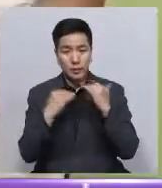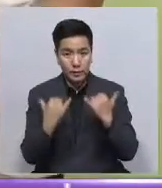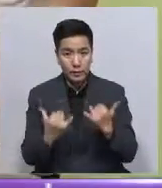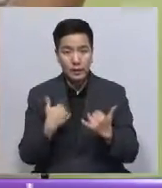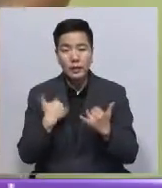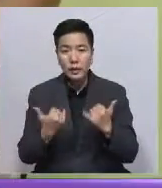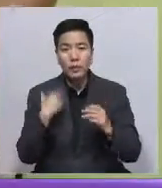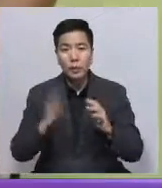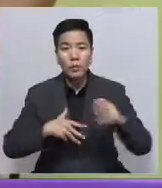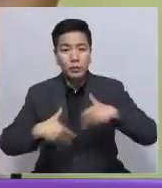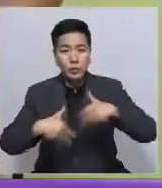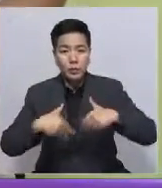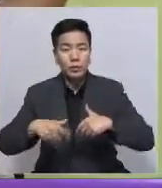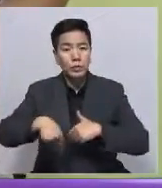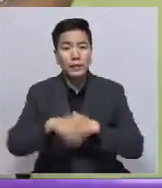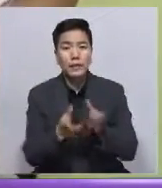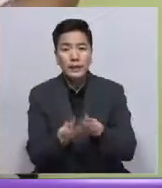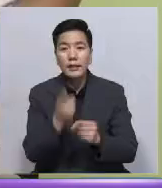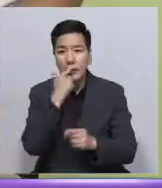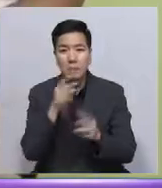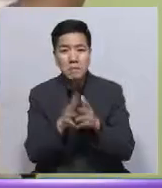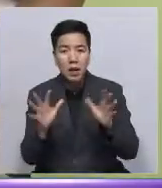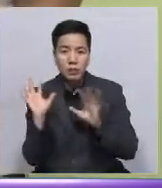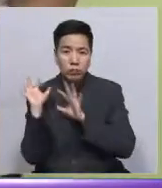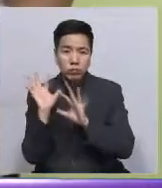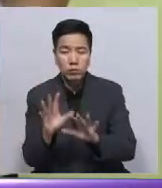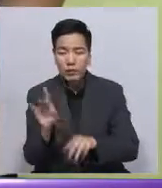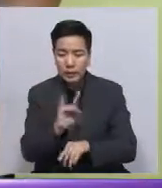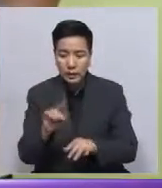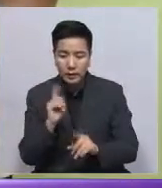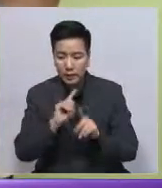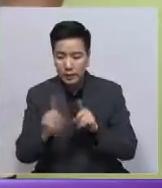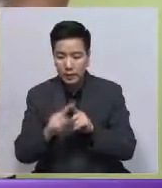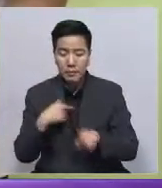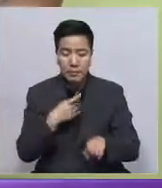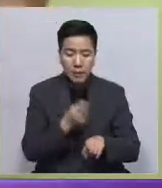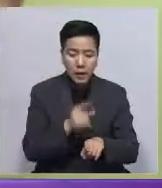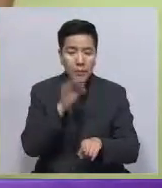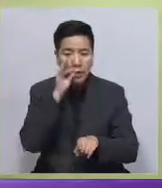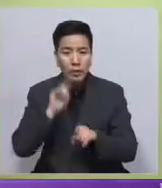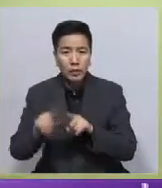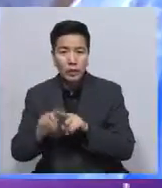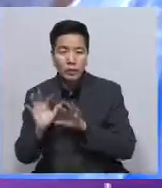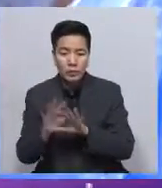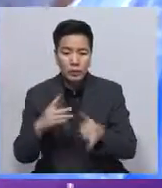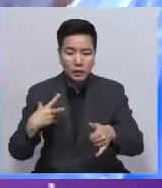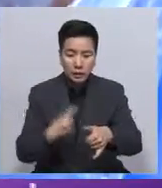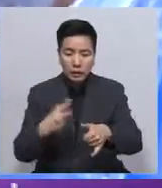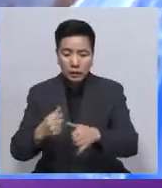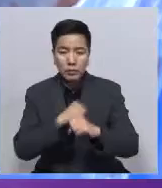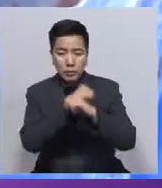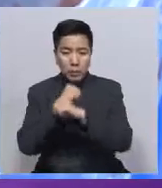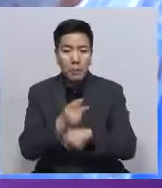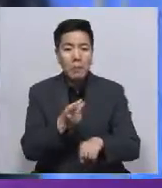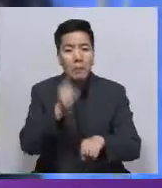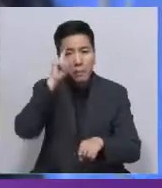ครวันนี้มีประชาชนในพื้นที่เขตดินแดงจำนวนมากนะครับทยอยนำสัตว์เลี้ยงทั้งสุนัขและแมวมาเข้ารับการฉีดวัคซี